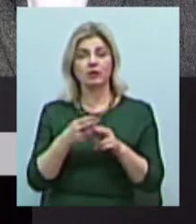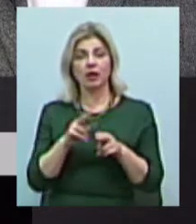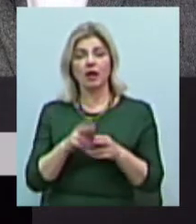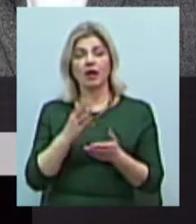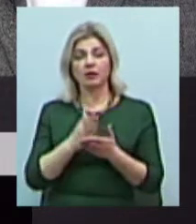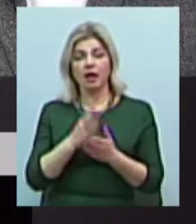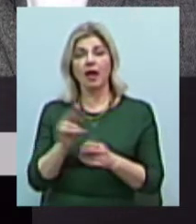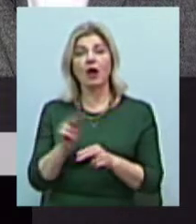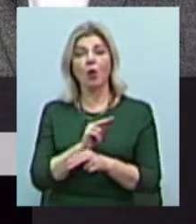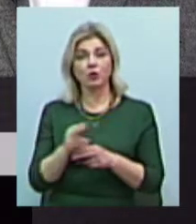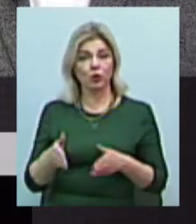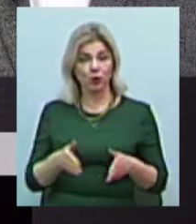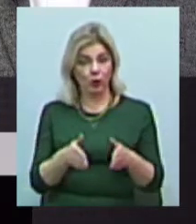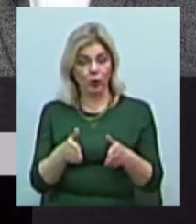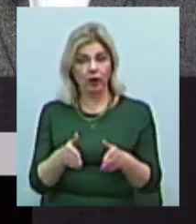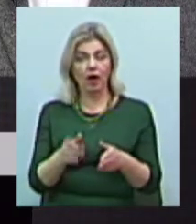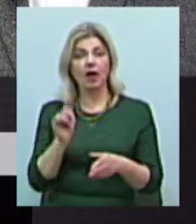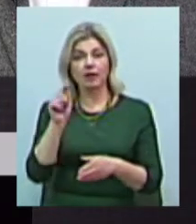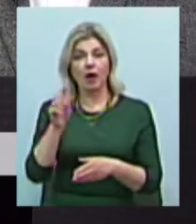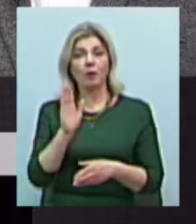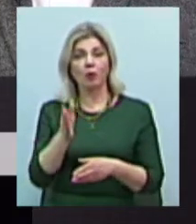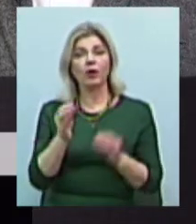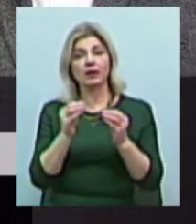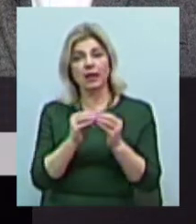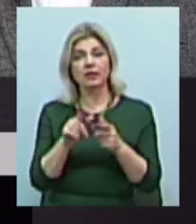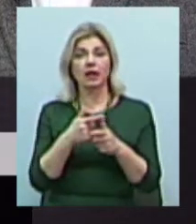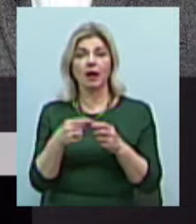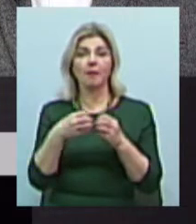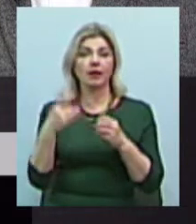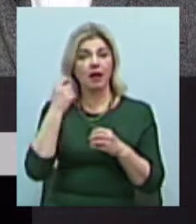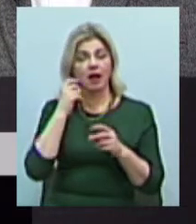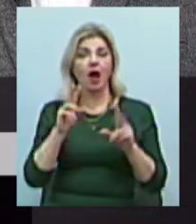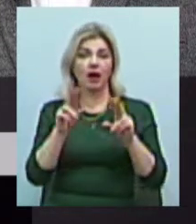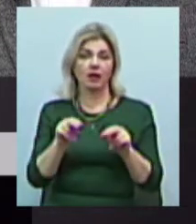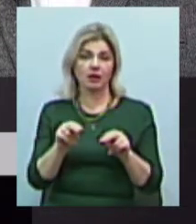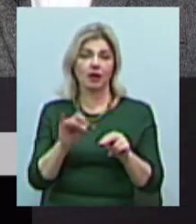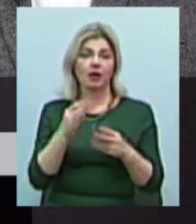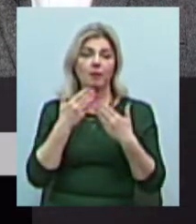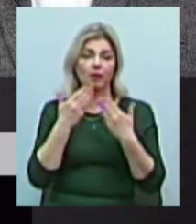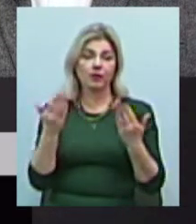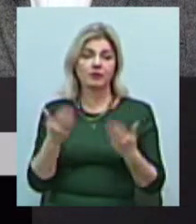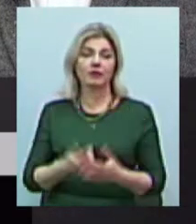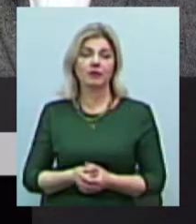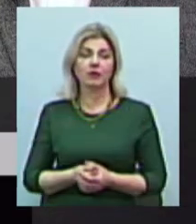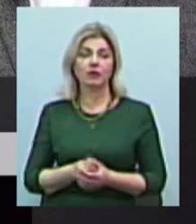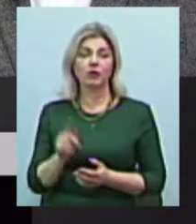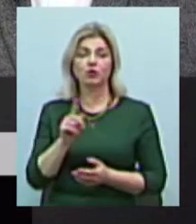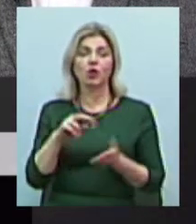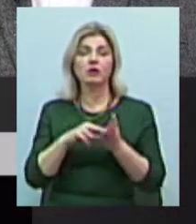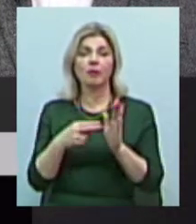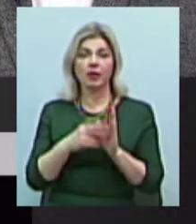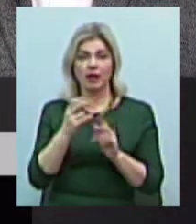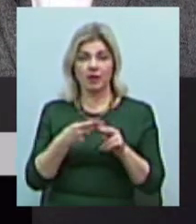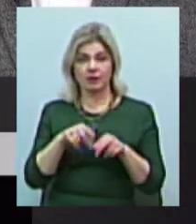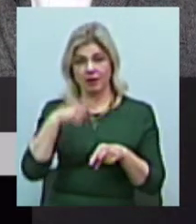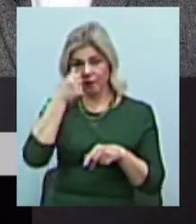є реконструкція дороги, там буде 10 чи 15 років гарантія. І останнє, що заплановано на цей рік